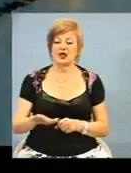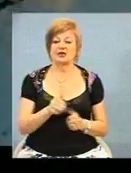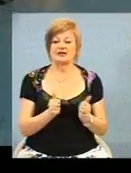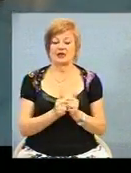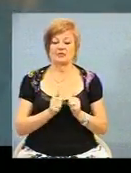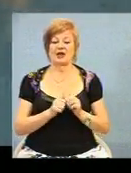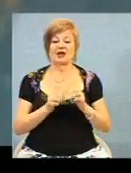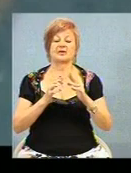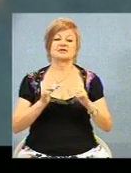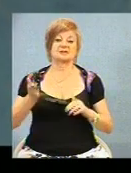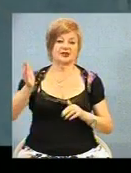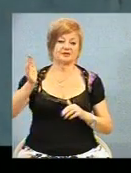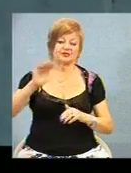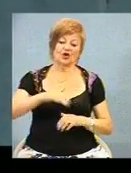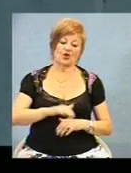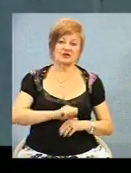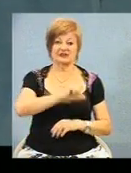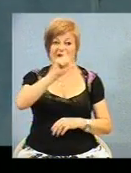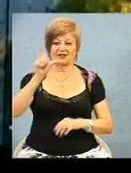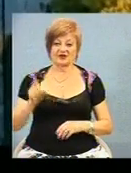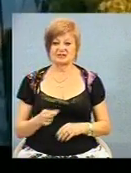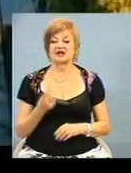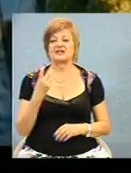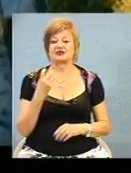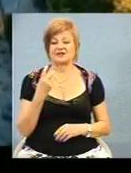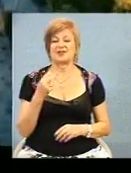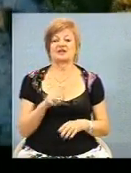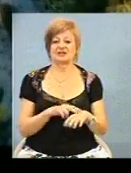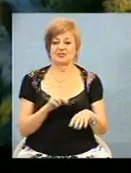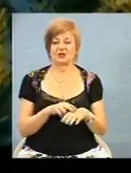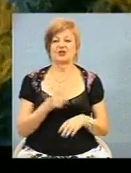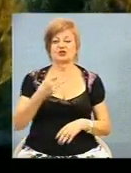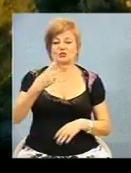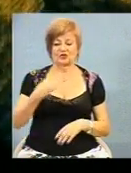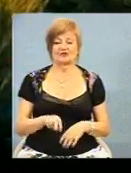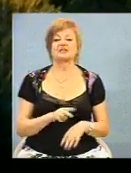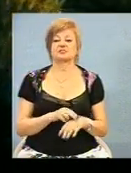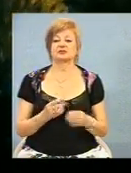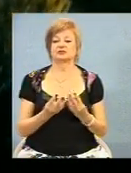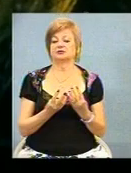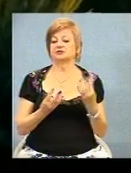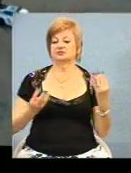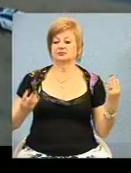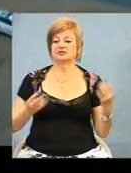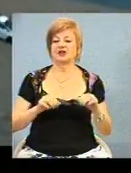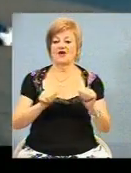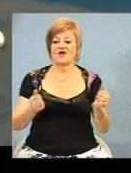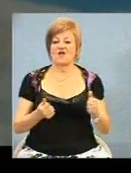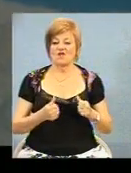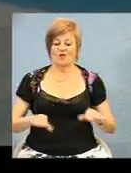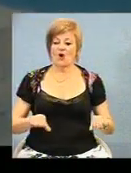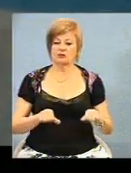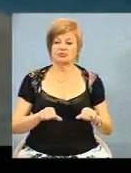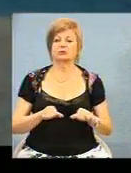каскаду фонтанів «Веселка» близько 300 співробітників обласного управління і 120 поліцейських вишикувалися у формі емблеми